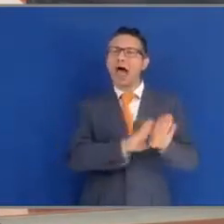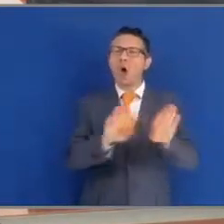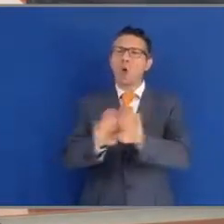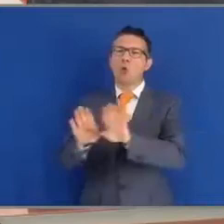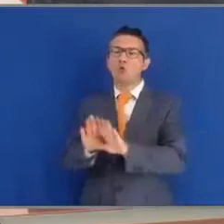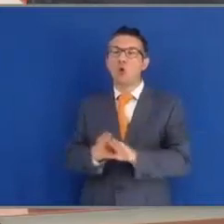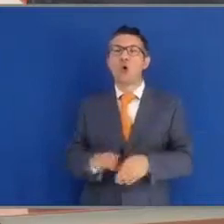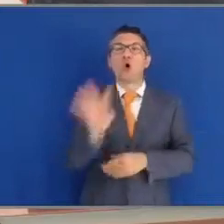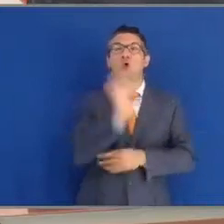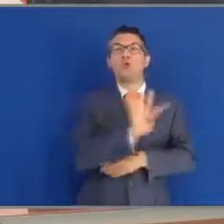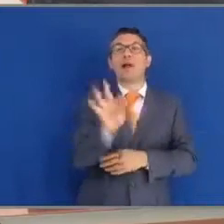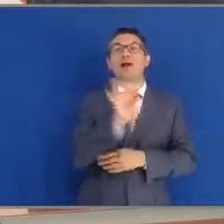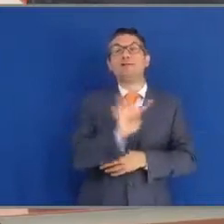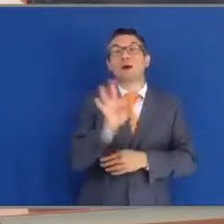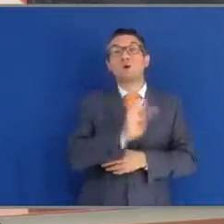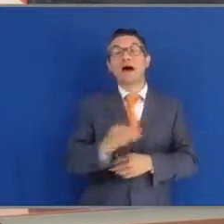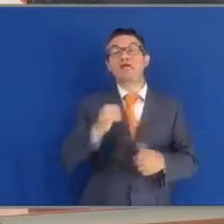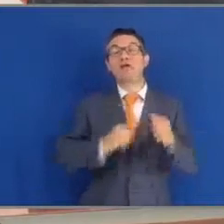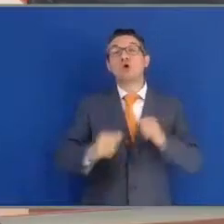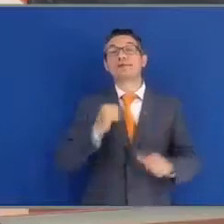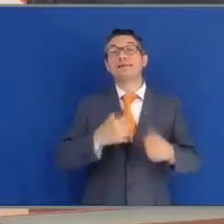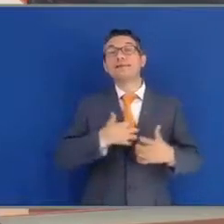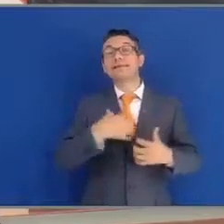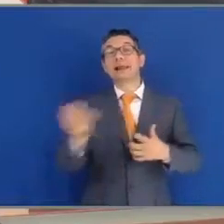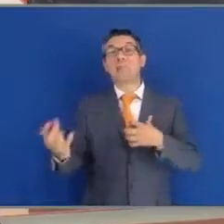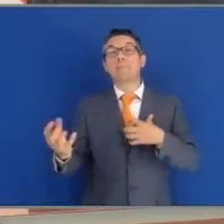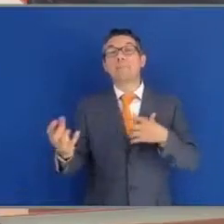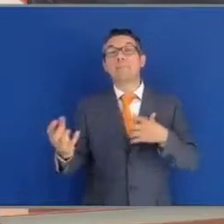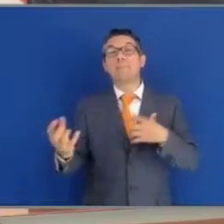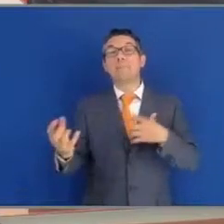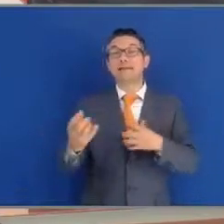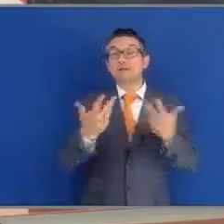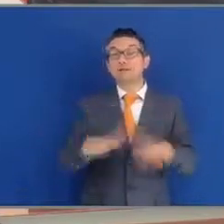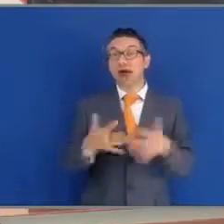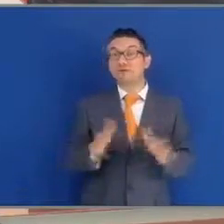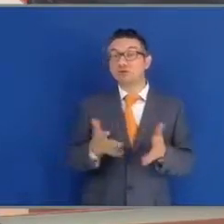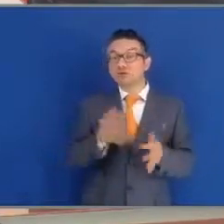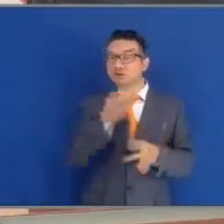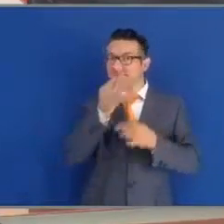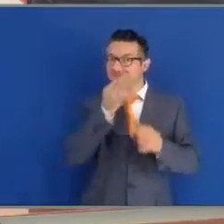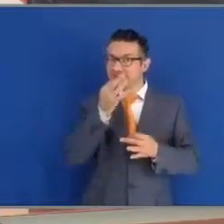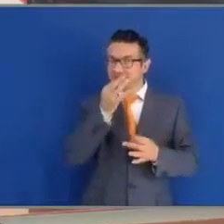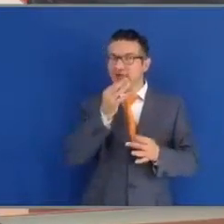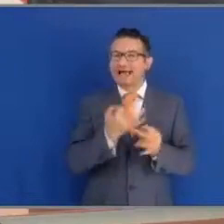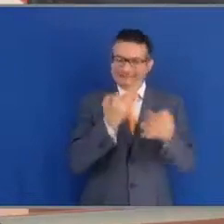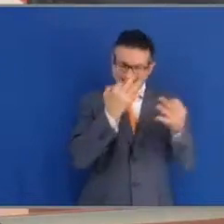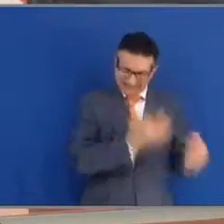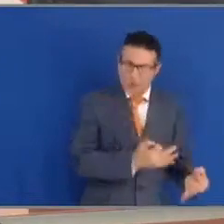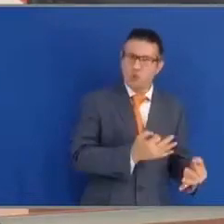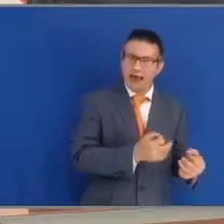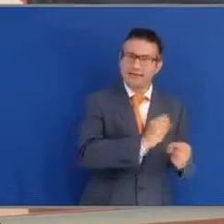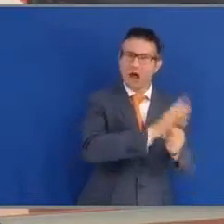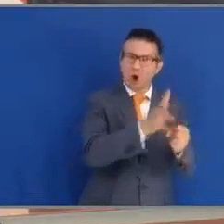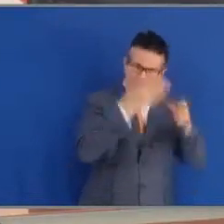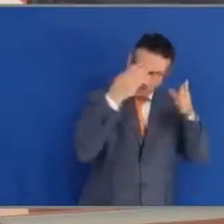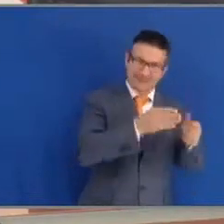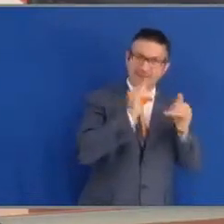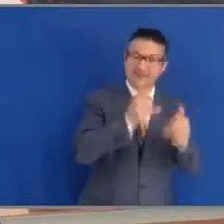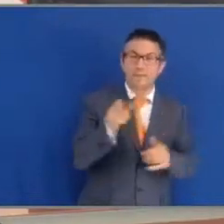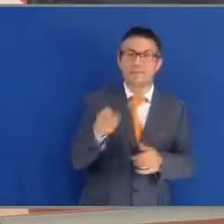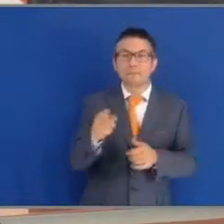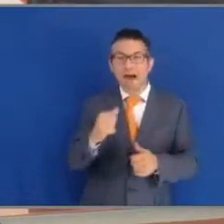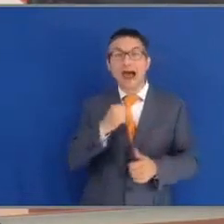44 trapianti d'organo, a dimostrazione di una messa in sicurezza, ma anche di proseguire